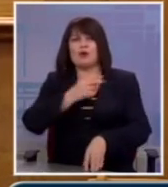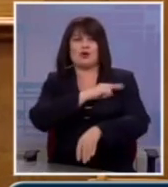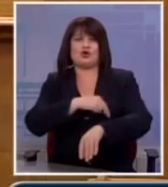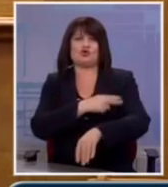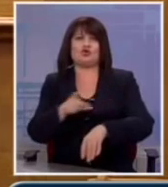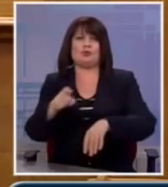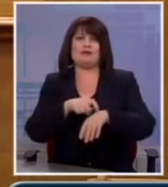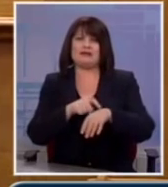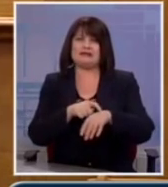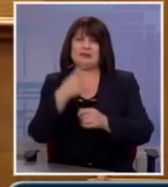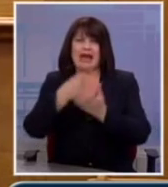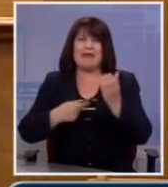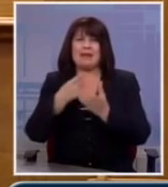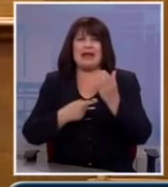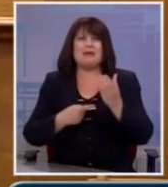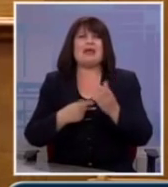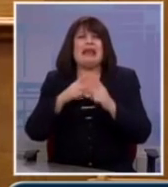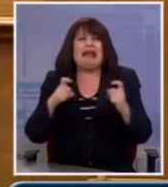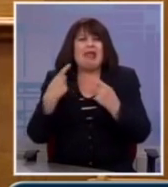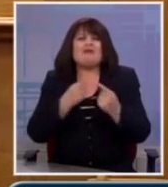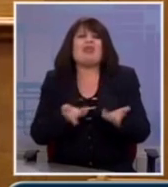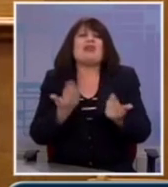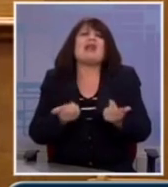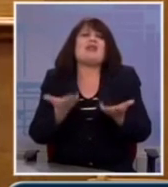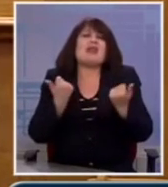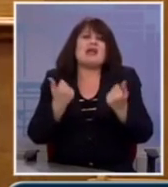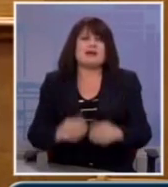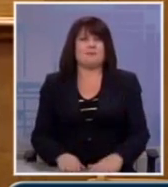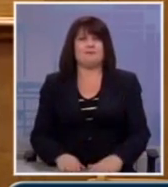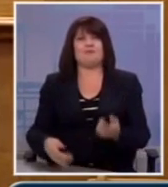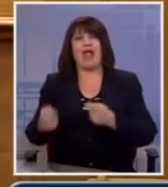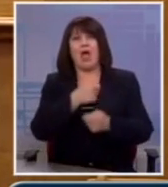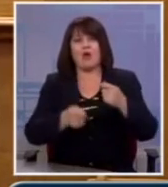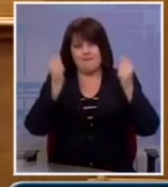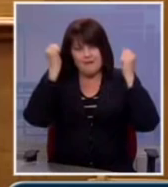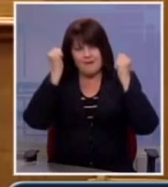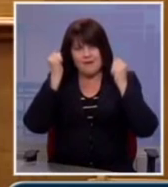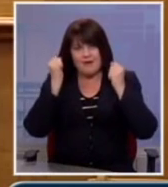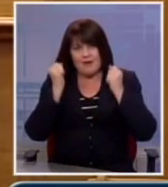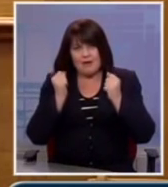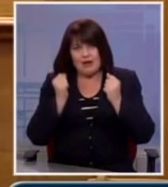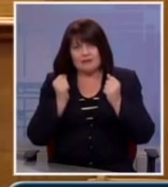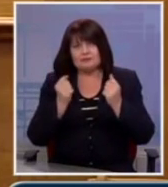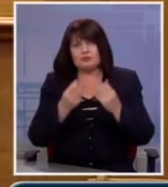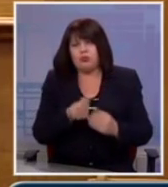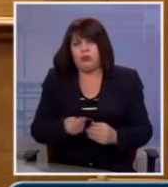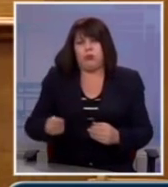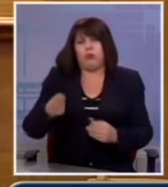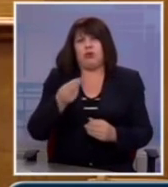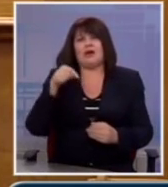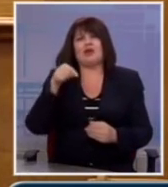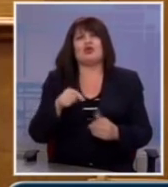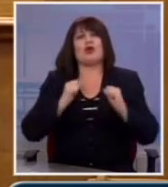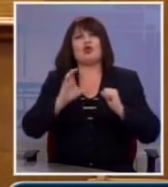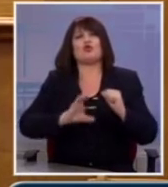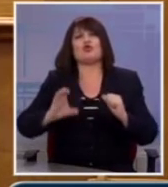ήδη υπάρχουν ελλείψεις στα αναλώσιμα. Το θέσει στην αγορά έχει γίνει σομπρέρο. Και τώρα βάζετε βόβα στο